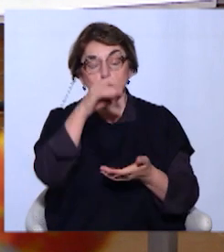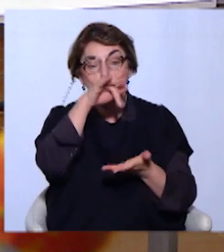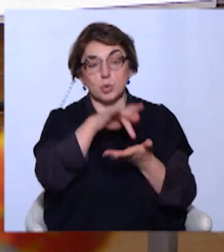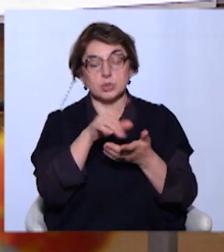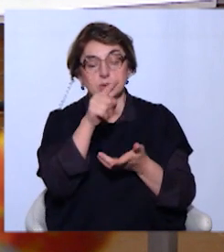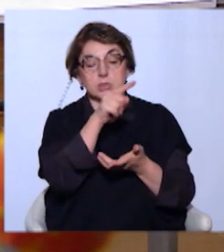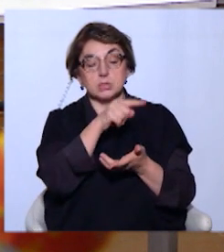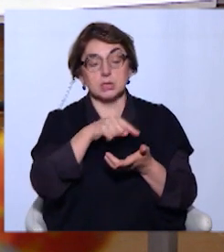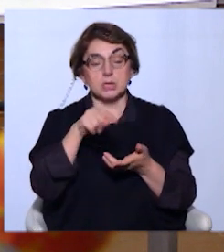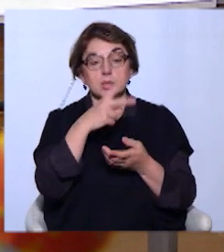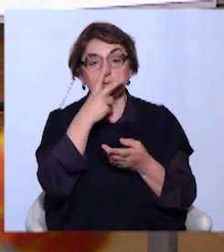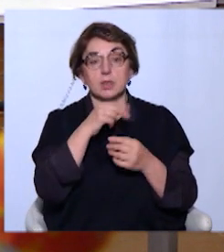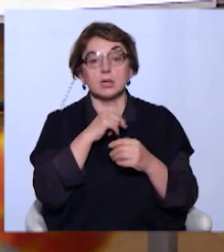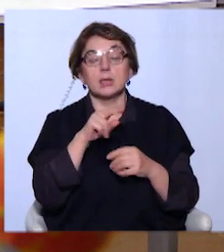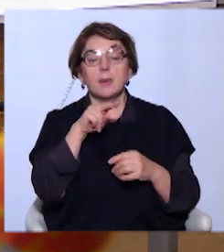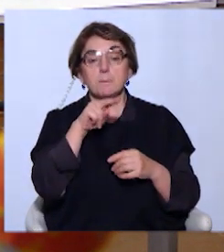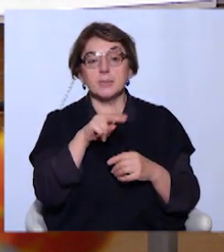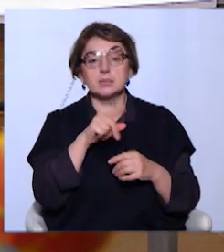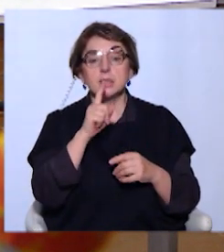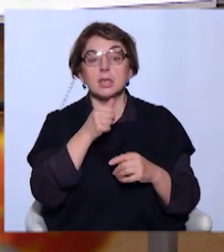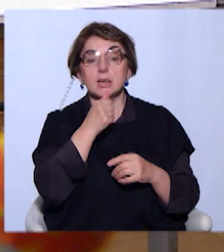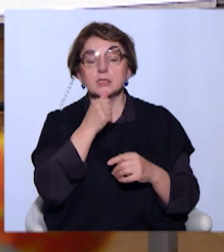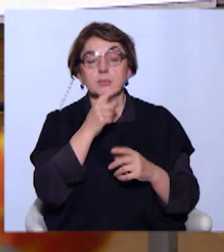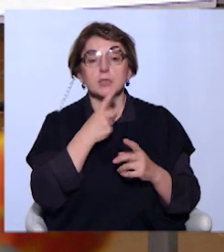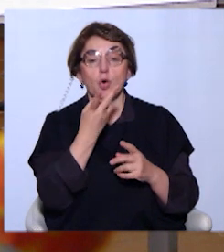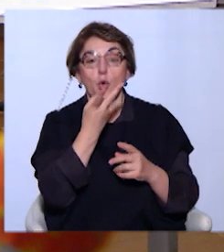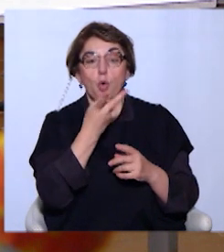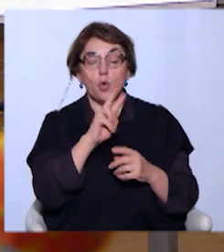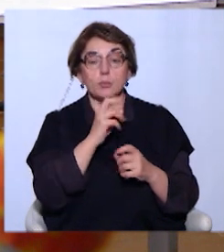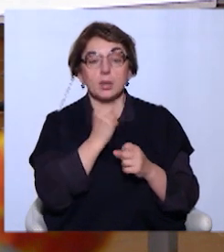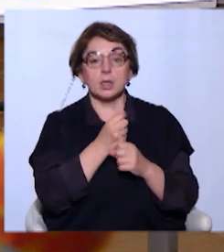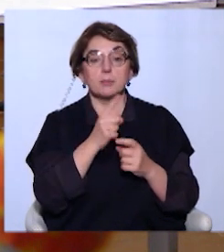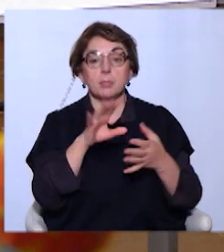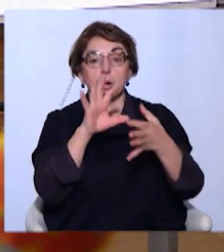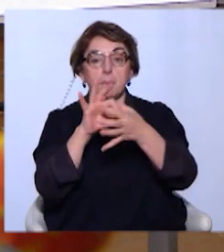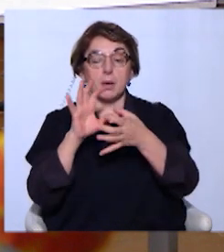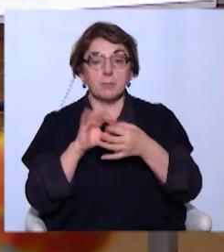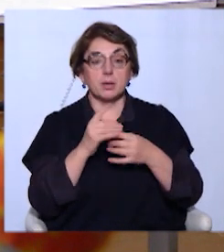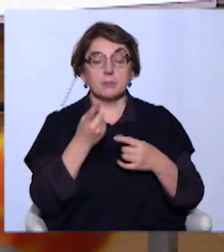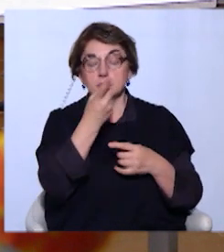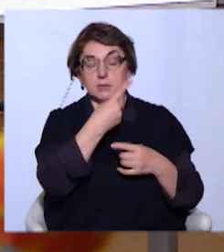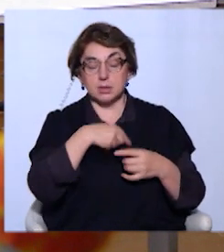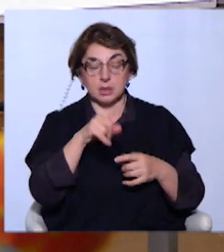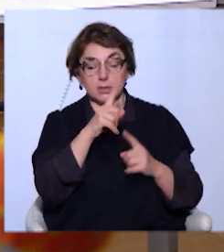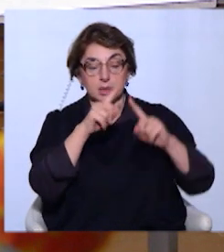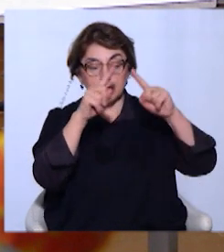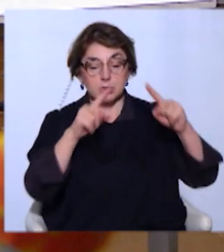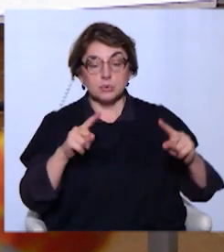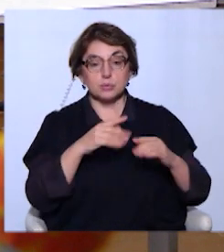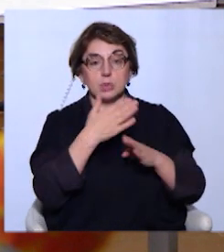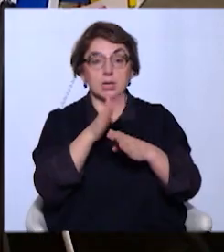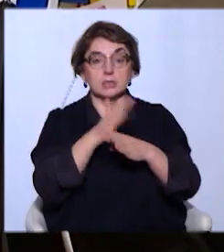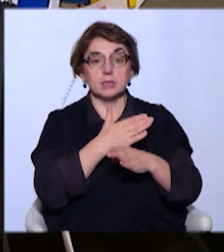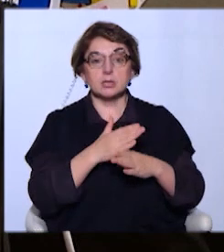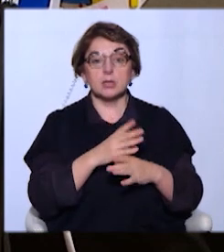და ეს შუაში წრეკი გვიჩვენებს მათ პი სექსტეტს, ანუ სადაც ეს ორმაგი პი ბმები არიან